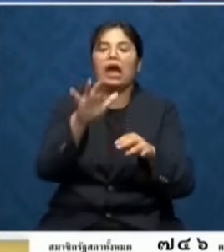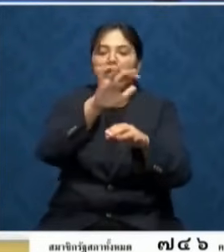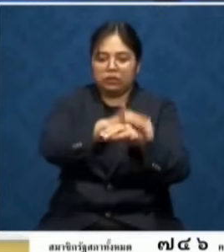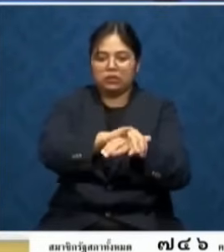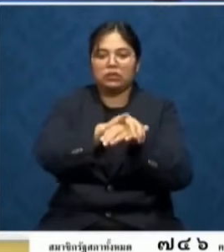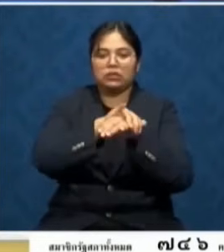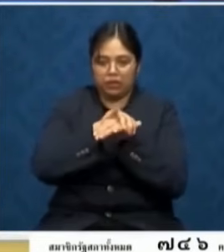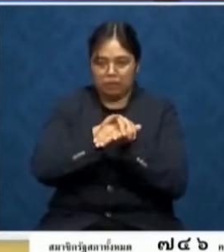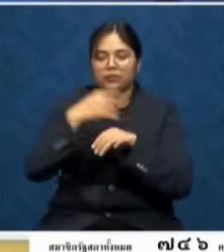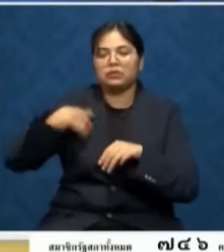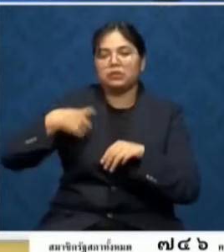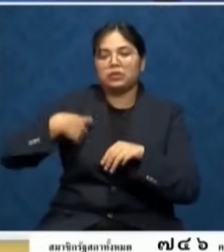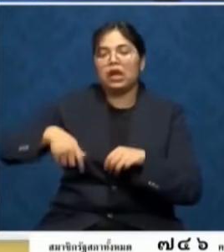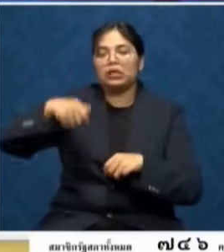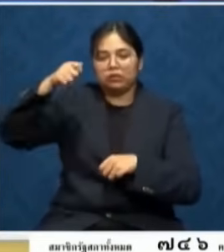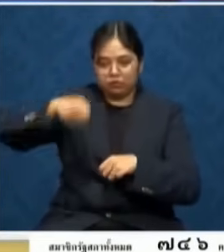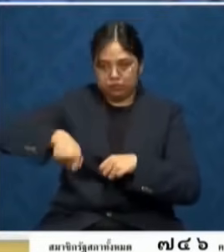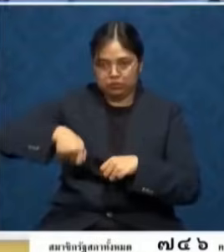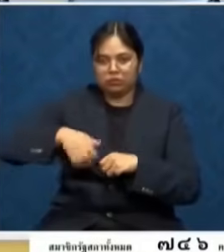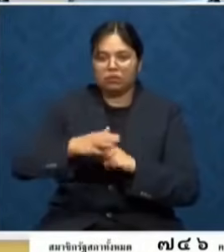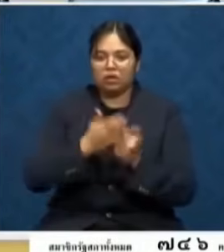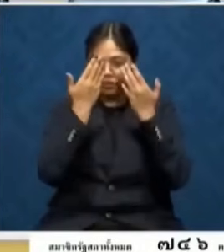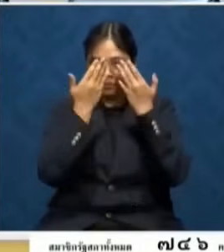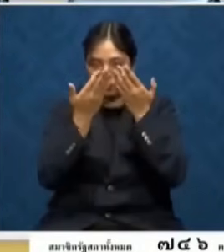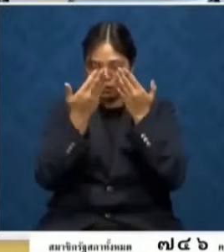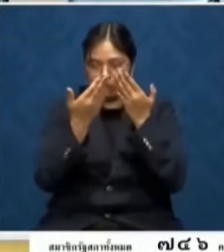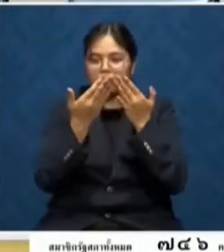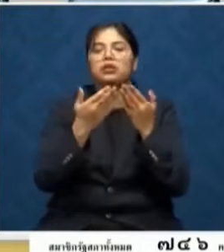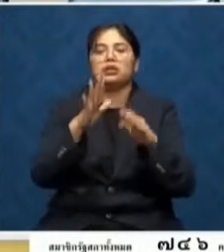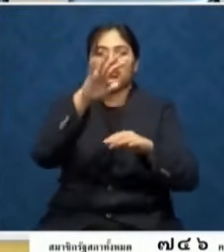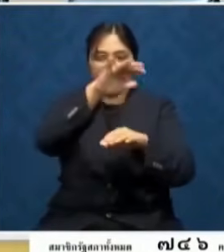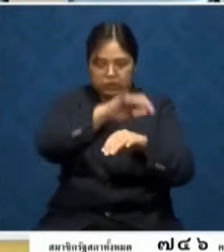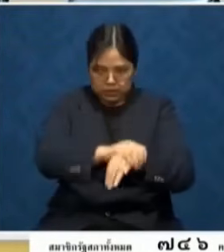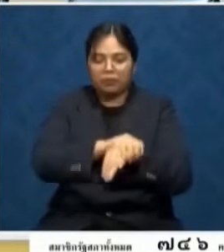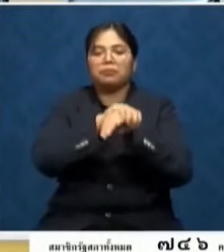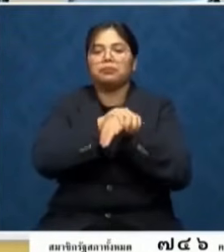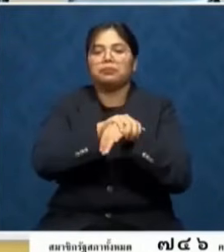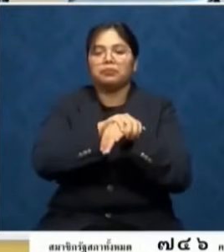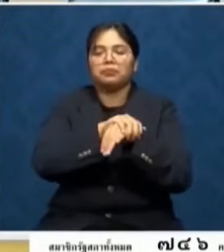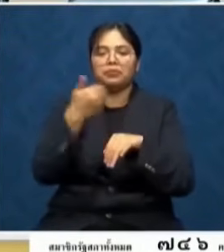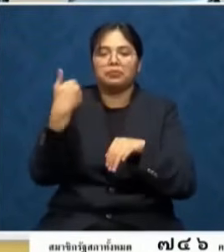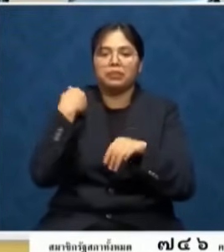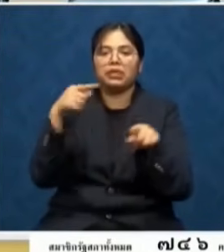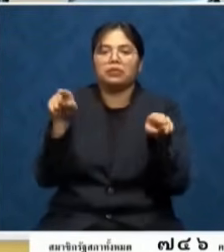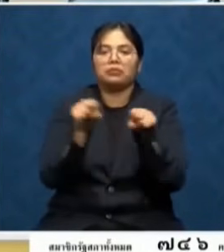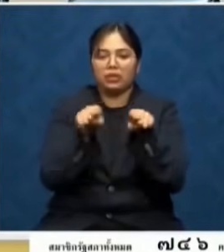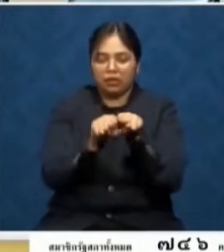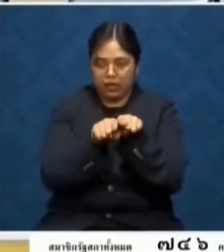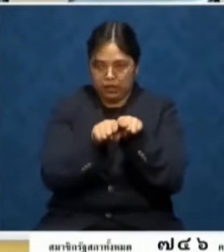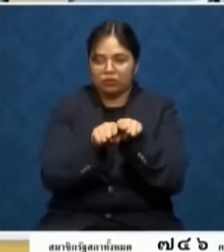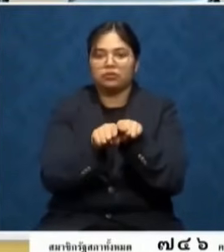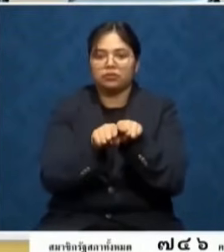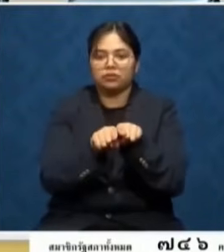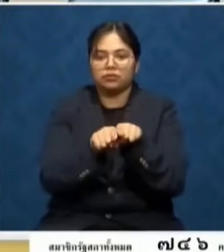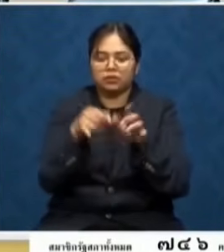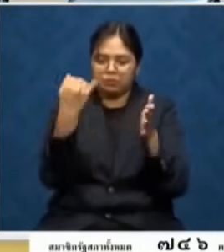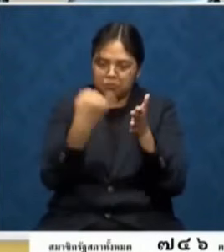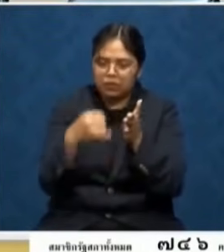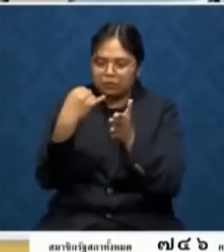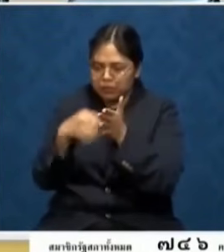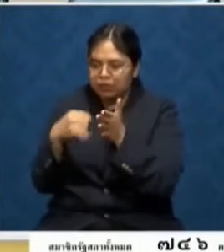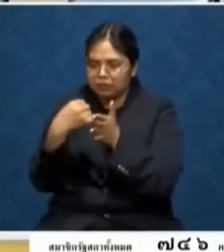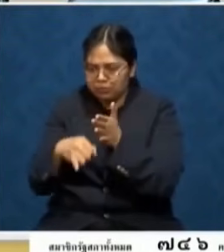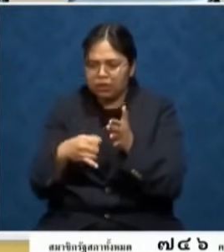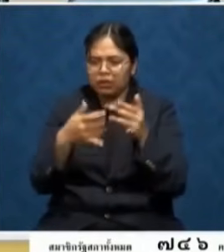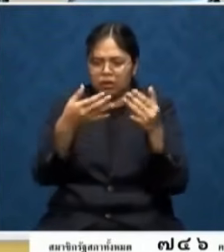การฟ้องศาลตัดสินมุสลิมทำผิดก็เช่นเดียวกันตำรวจสอบอัยการฟ้องศาลตัดสินอย่